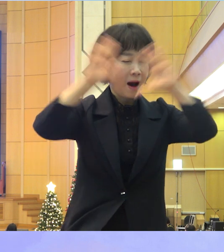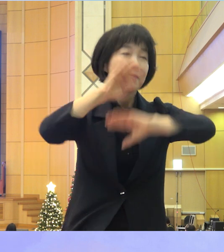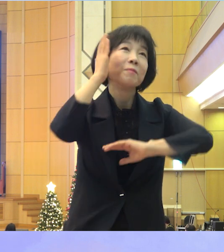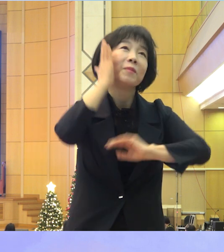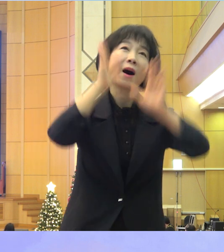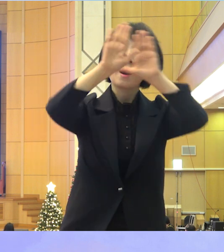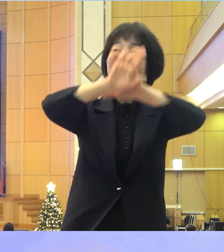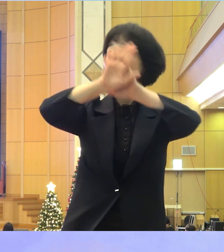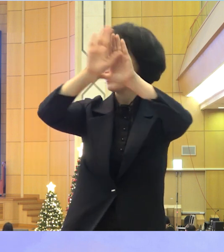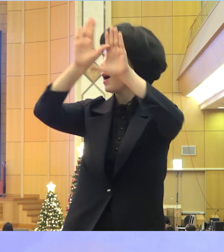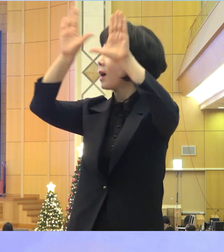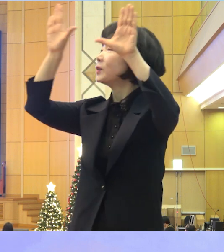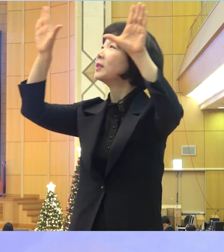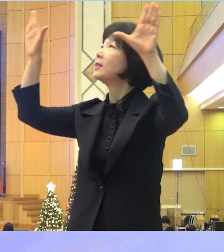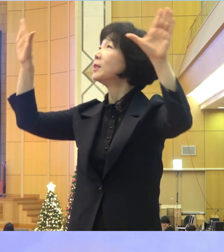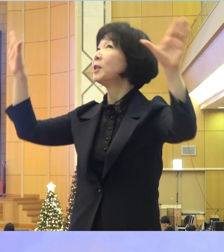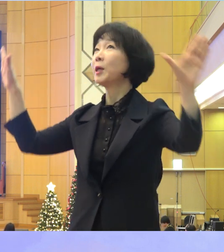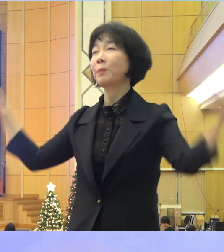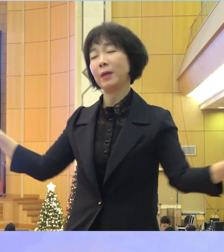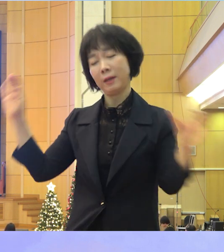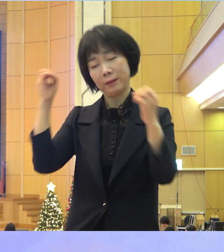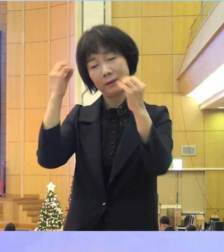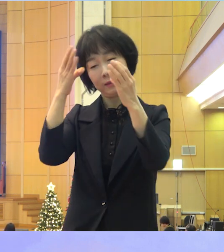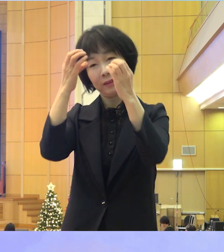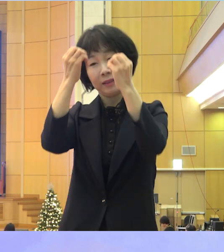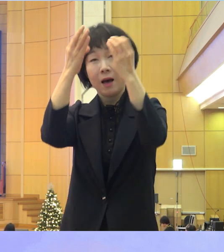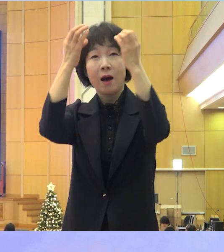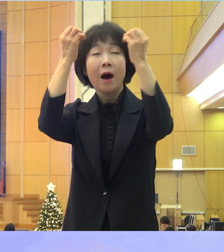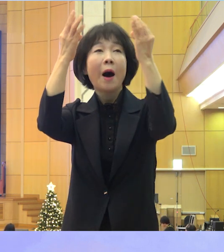노을 밤 하늘